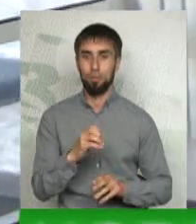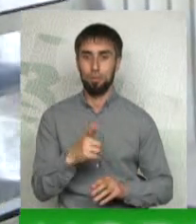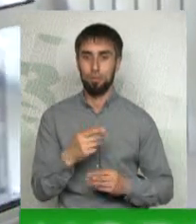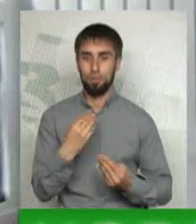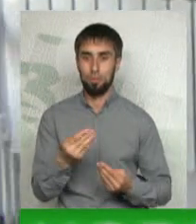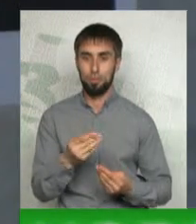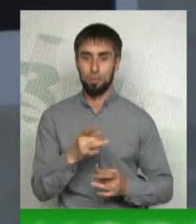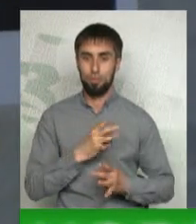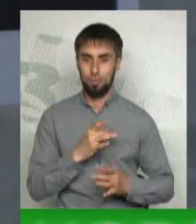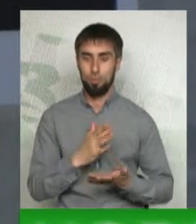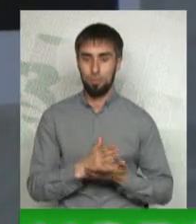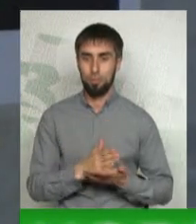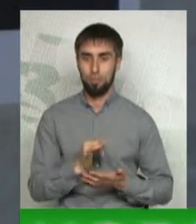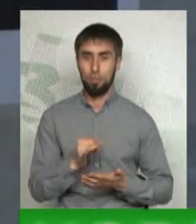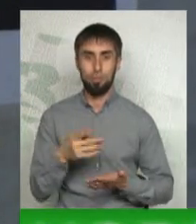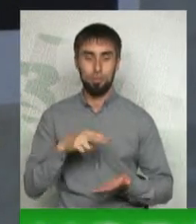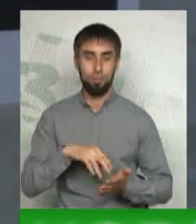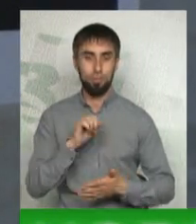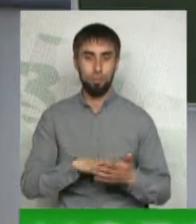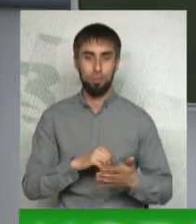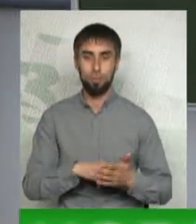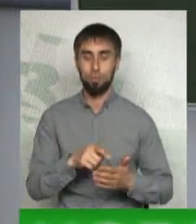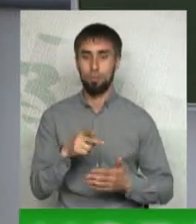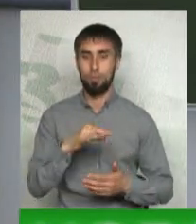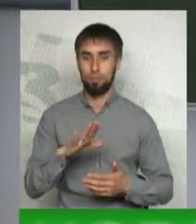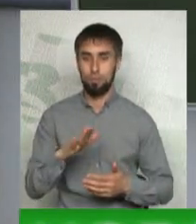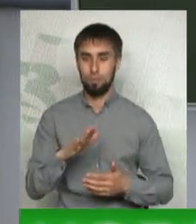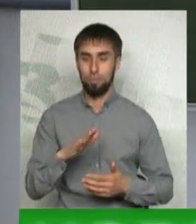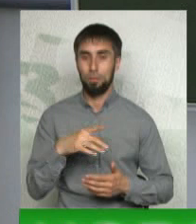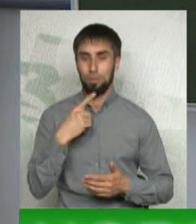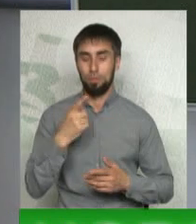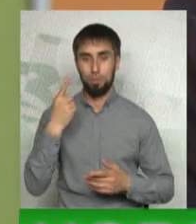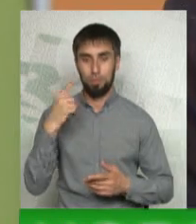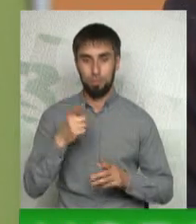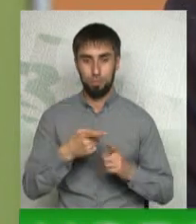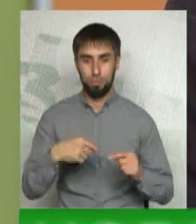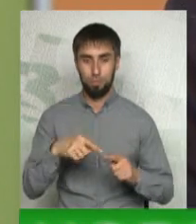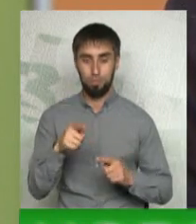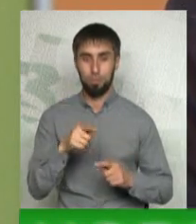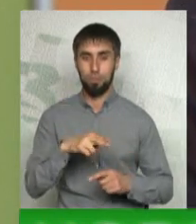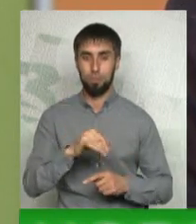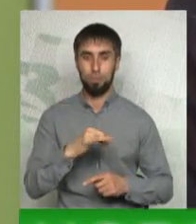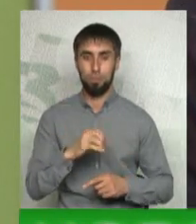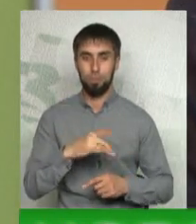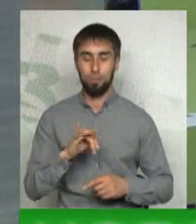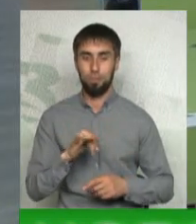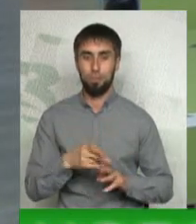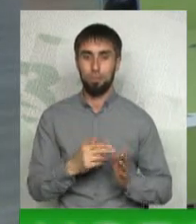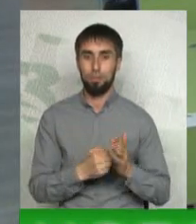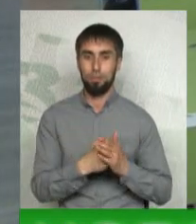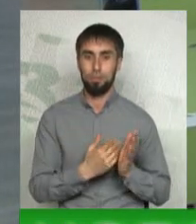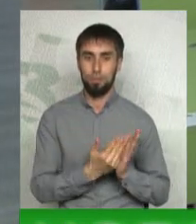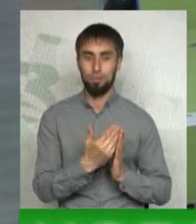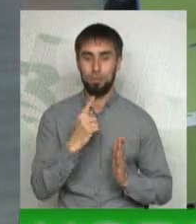у участников накалены. И это становится причиной провальных результатов, говорят организаторы. Панические атаки, повышенное артериальное